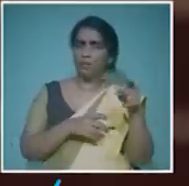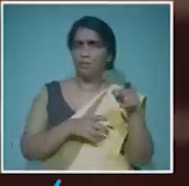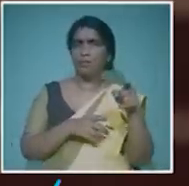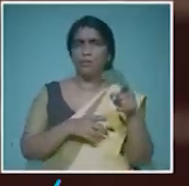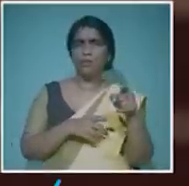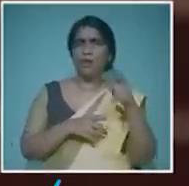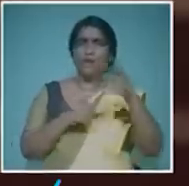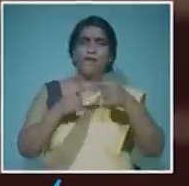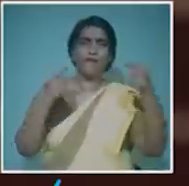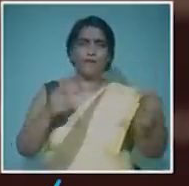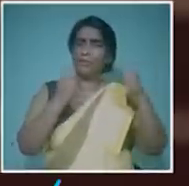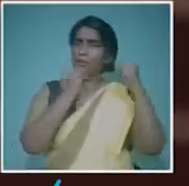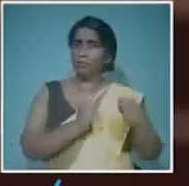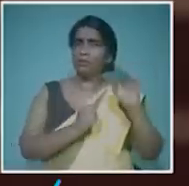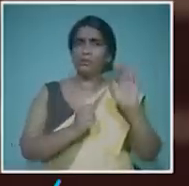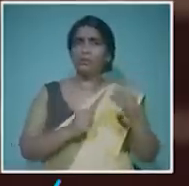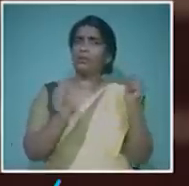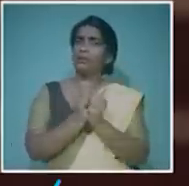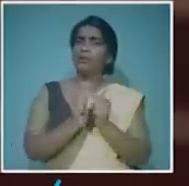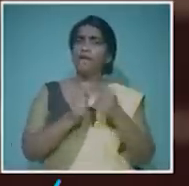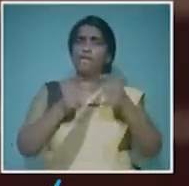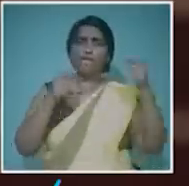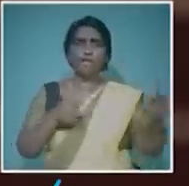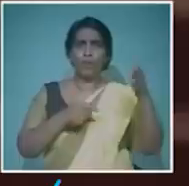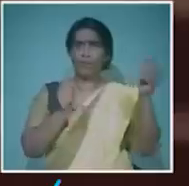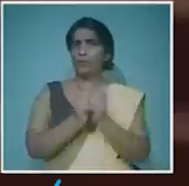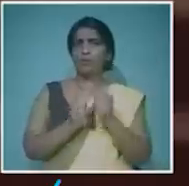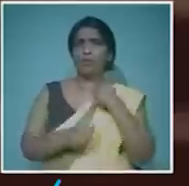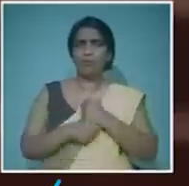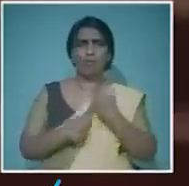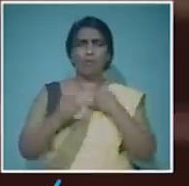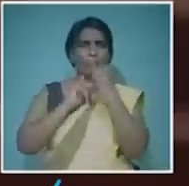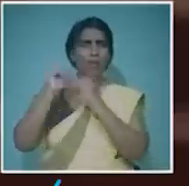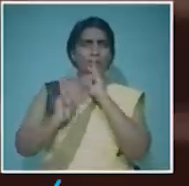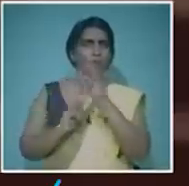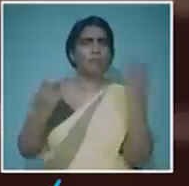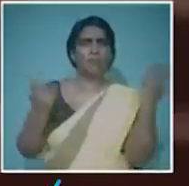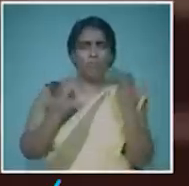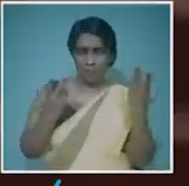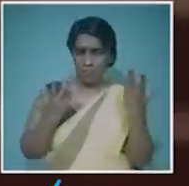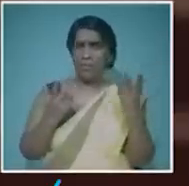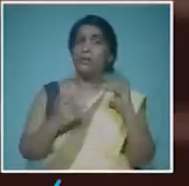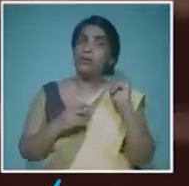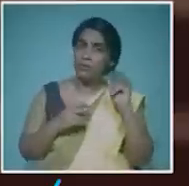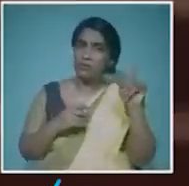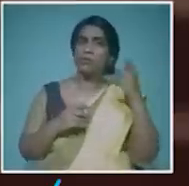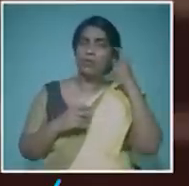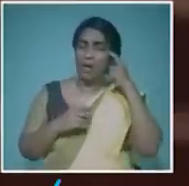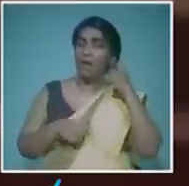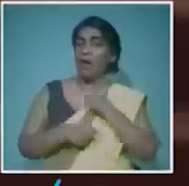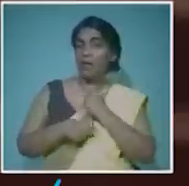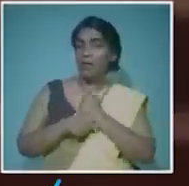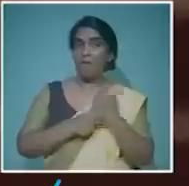සම්බන්ධව ගිහිලා විපක්ෂයේ වාඩි වුණ අය සම්බන්ධව කටයුතු කරන්න ඕනේ විපක්ෂය. ඒකට ආණ්ඩු පක්ෂයට දොස් කියලා වැඩක් නැහැ. මොකද සමහර අය හිතනවා මේ